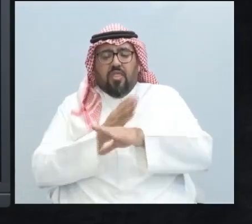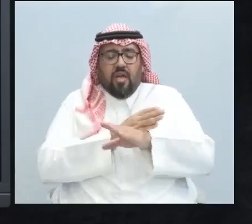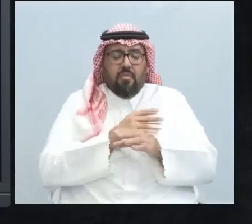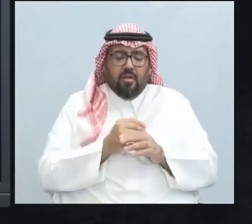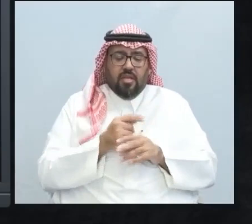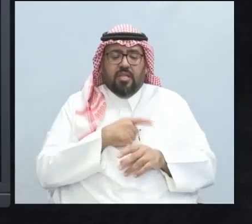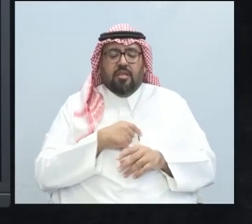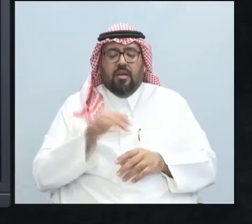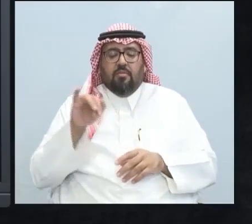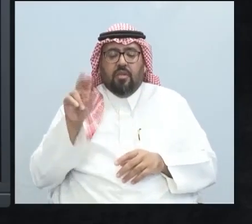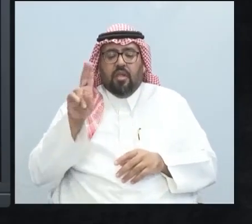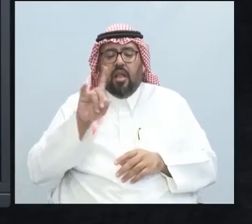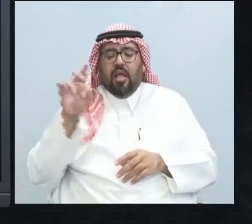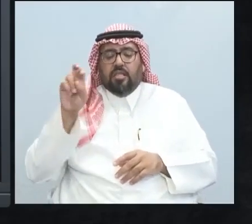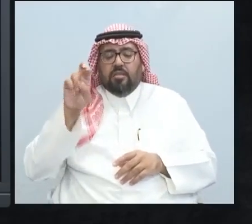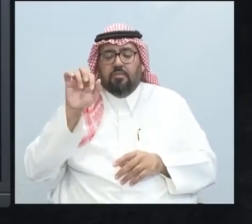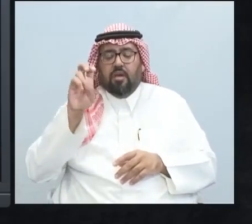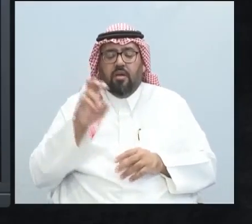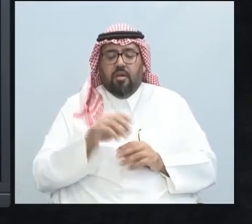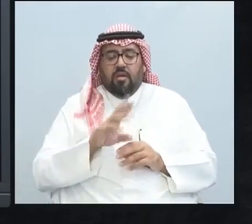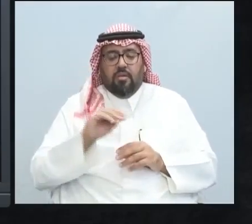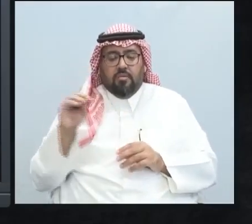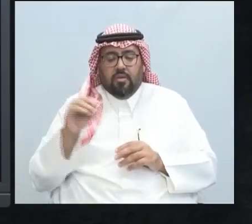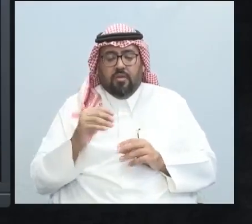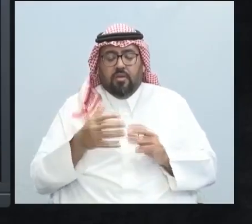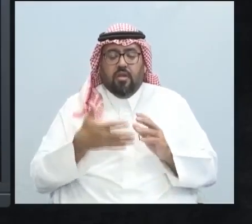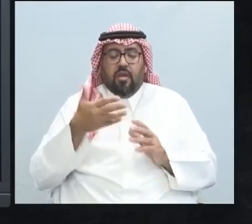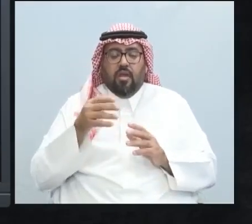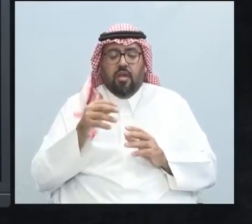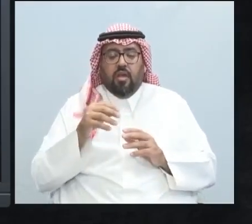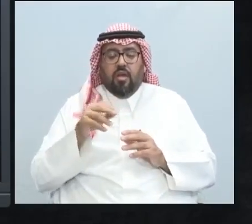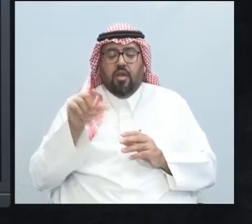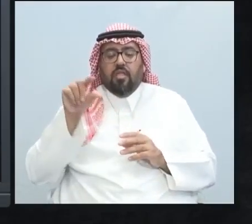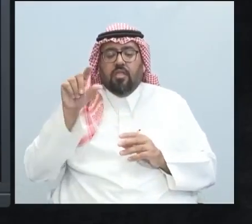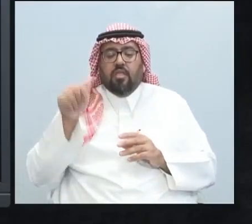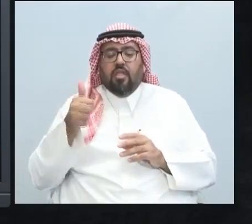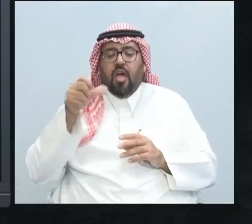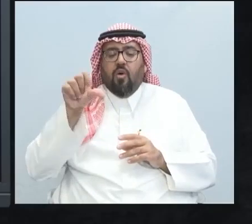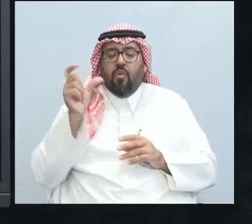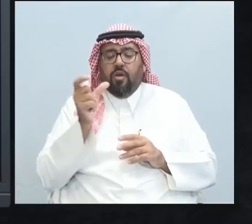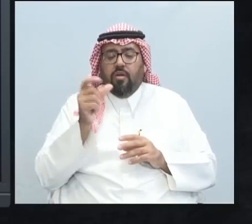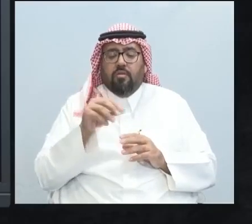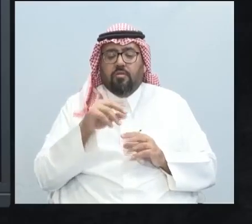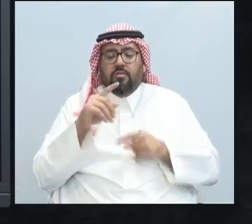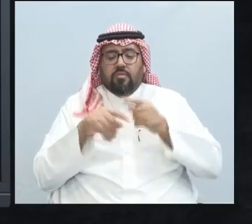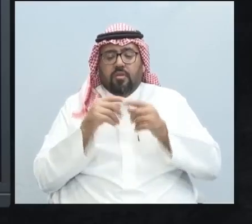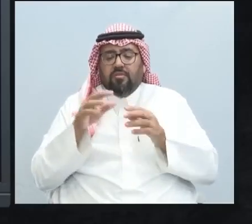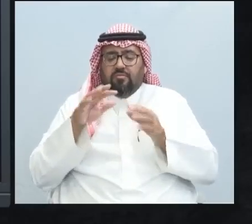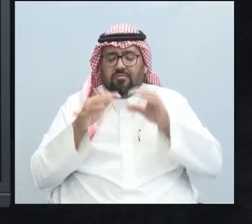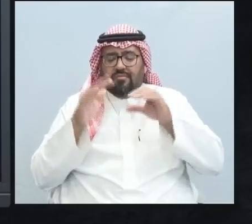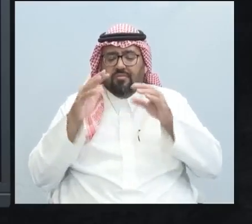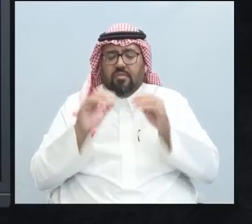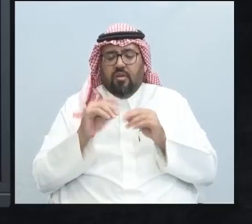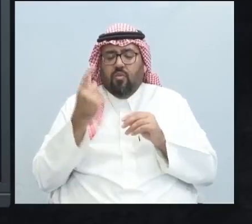نسميها متلازمه هنالك متلازمات مثل اشهرها متلازمه داون هذه المتلازمه كان هنالك خلل في